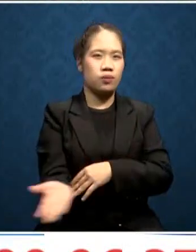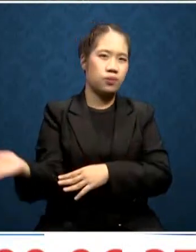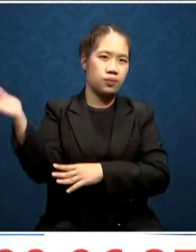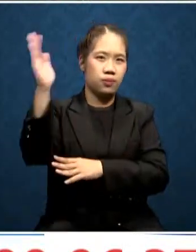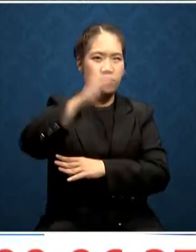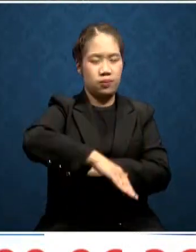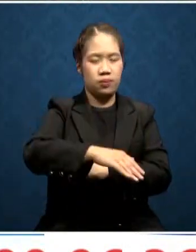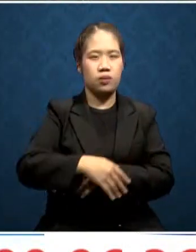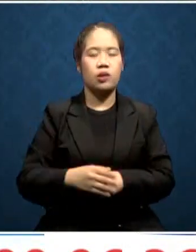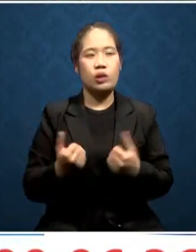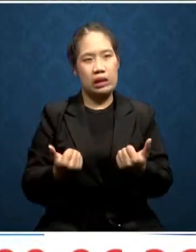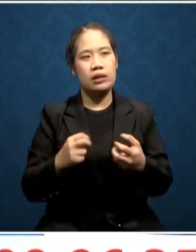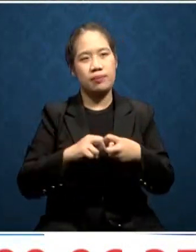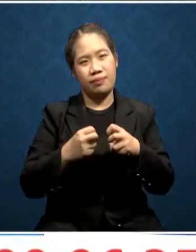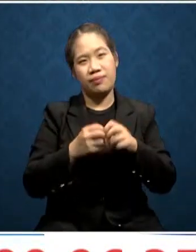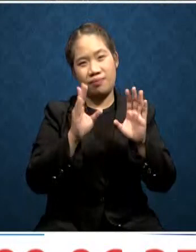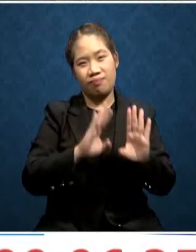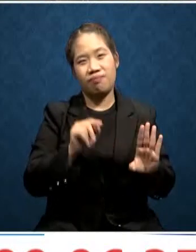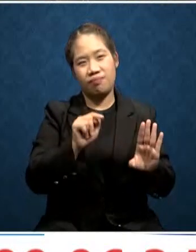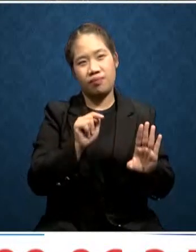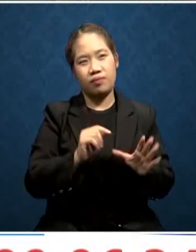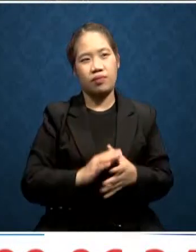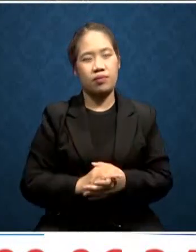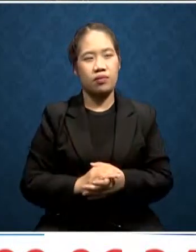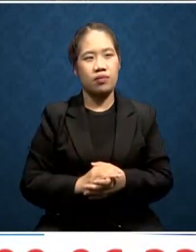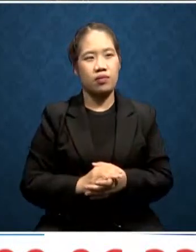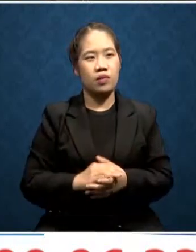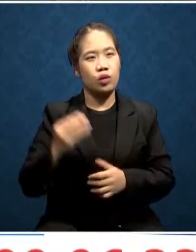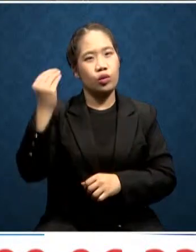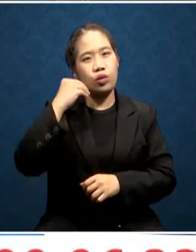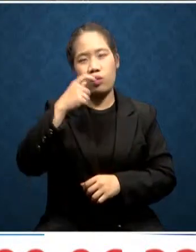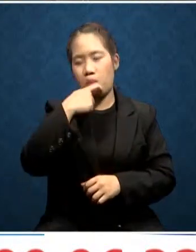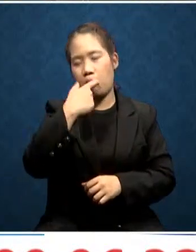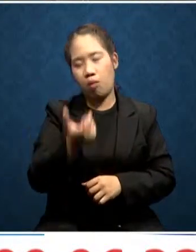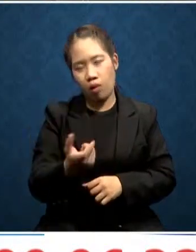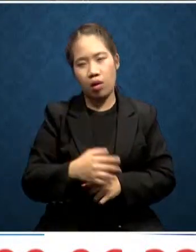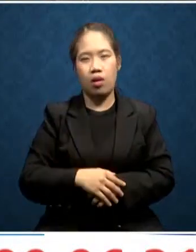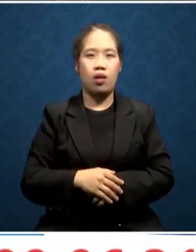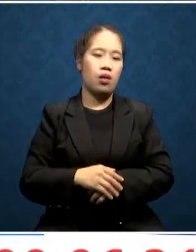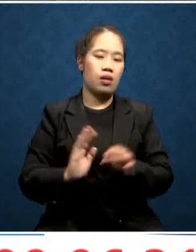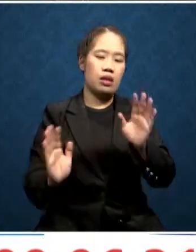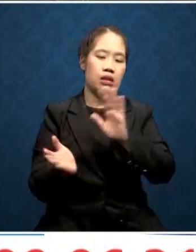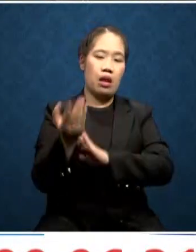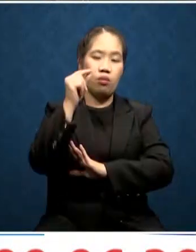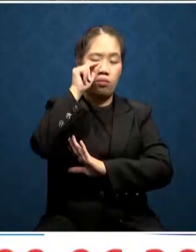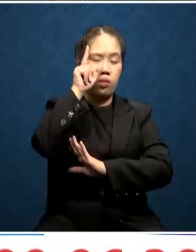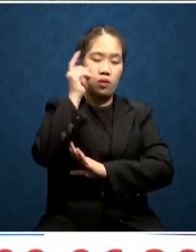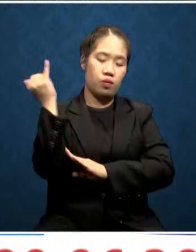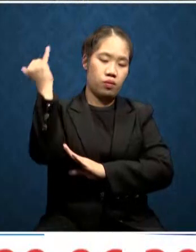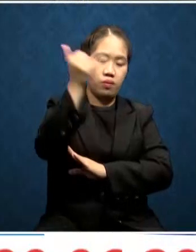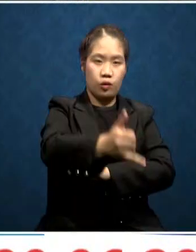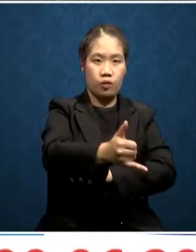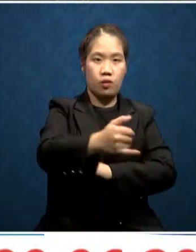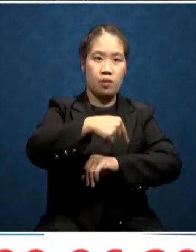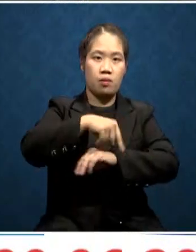มากตอนเยปัญหามันเกิดแบบนี้ค่ะก็ทุกคนก็บ่นโหมาโรงพาบาลตั้งแต่เช้าบ่ายบ่ายบ่าย